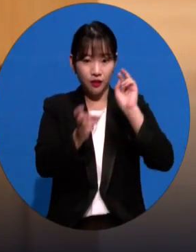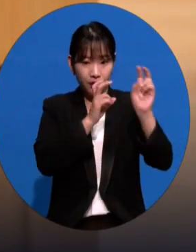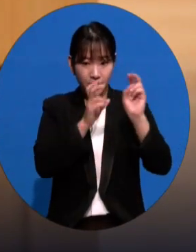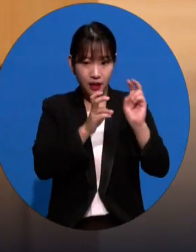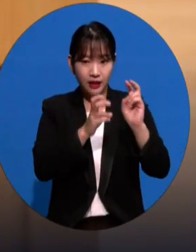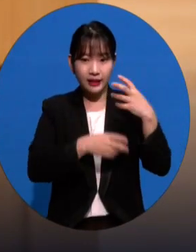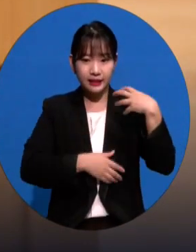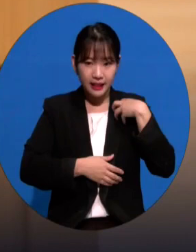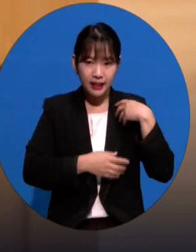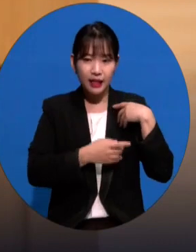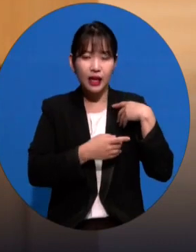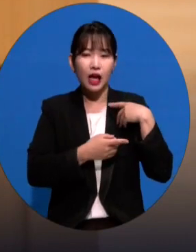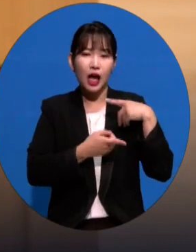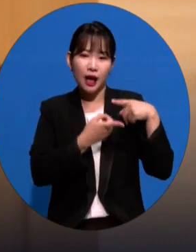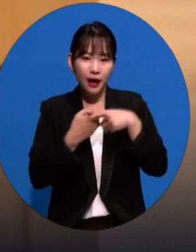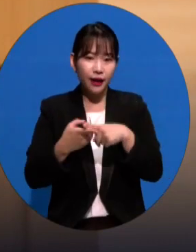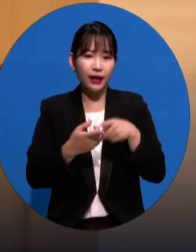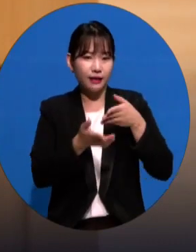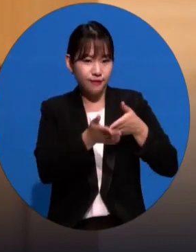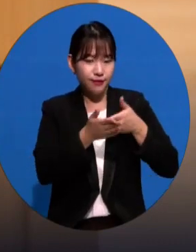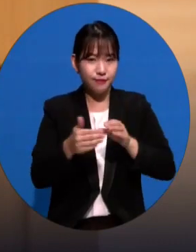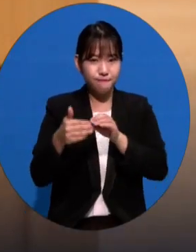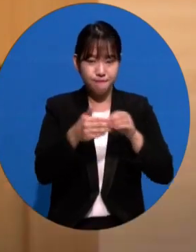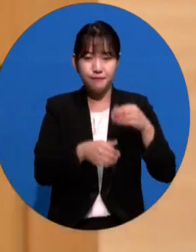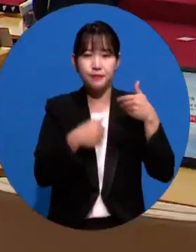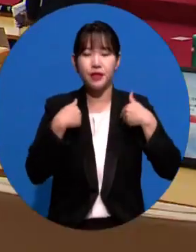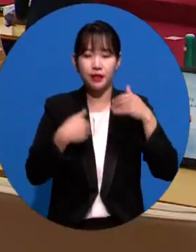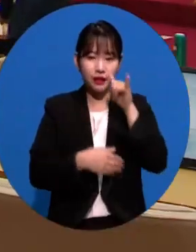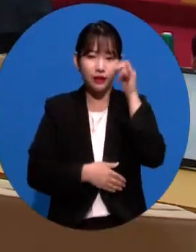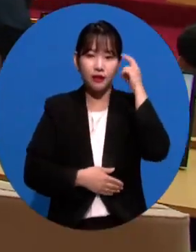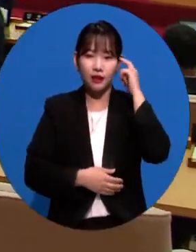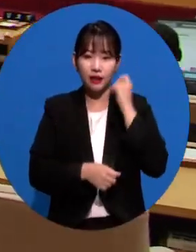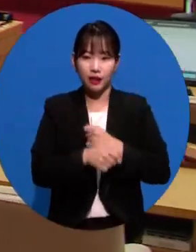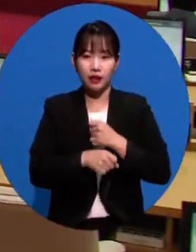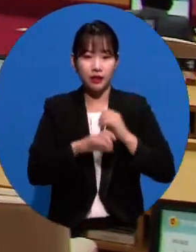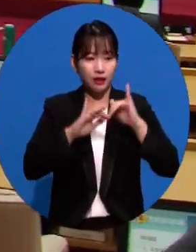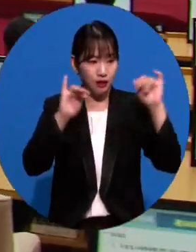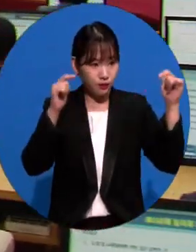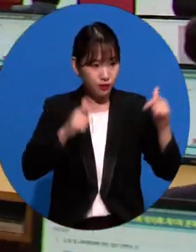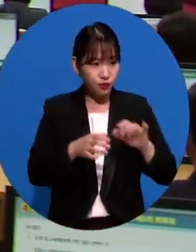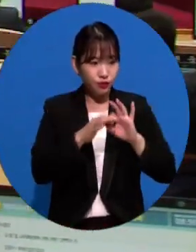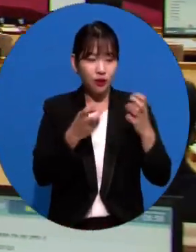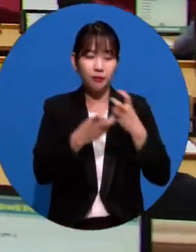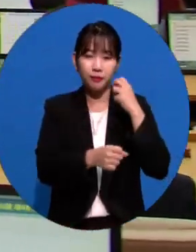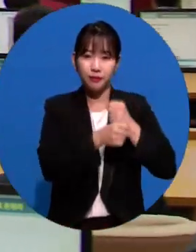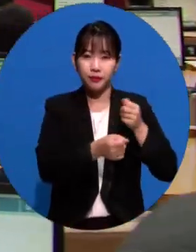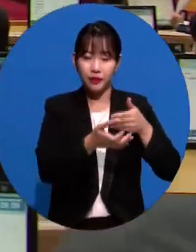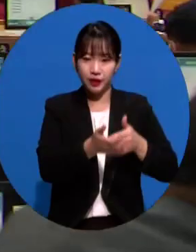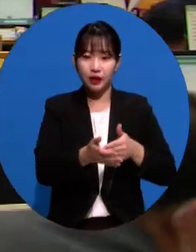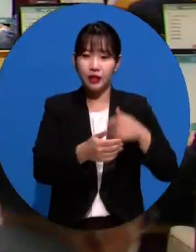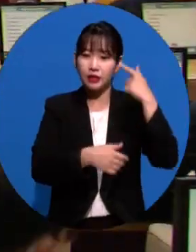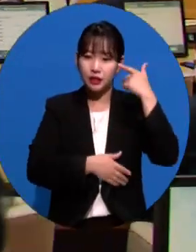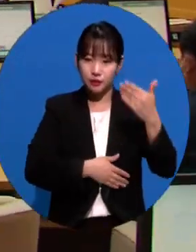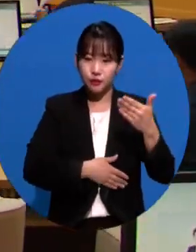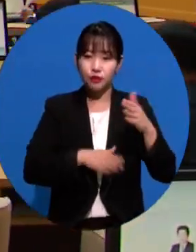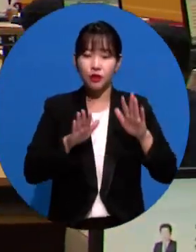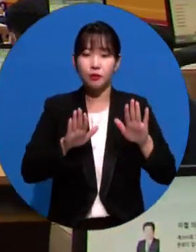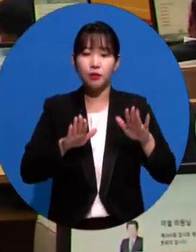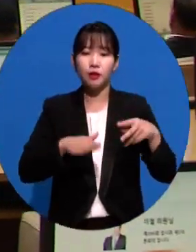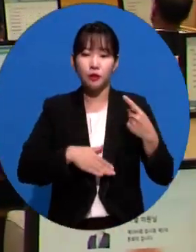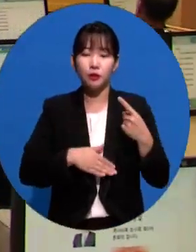기업에게 책임과 의무를 요구하면서 끌어갈 필요가 있다고 생각합니다. 인구 감소 대책 마련을 촉구하는 도정 질문은